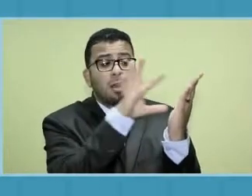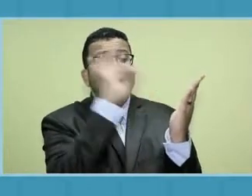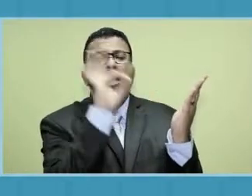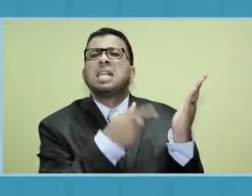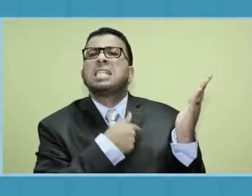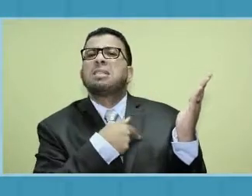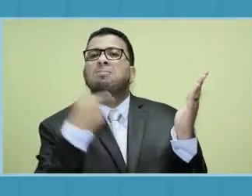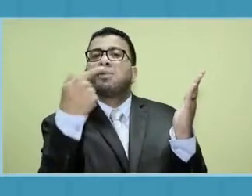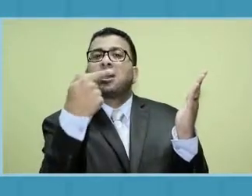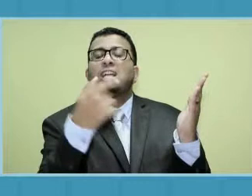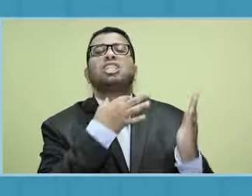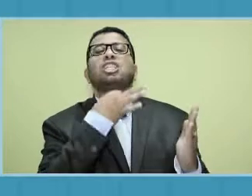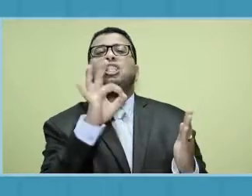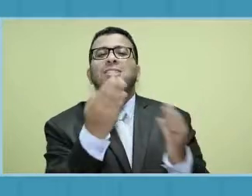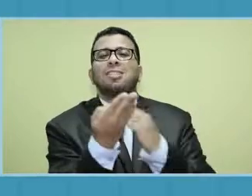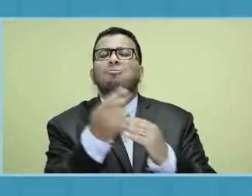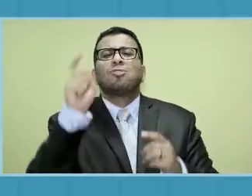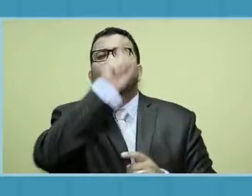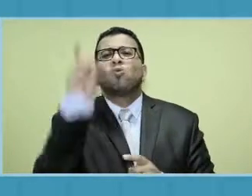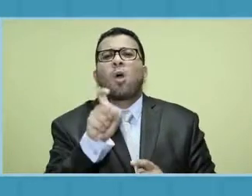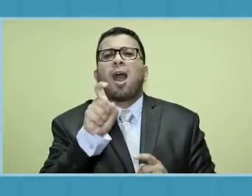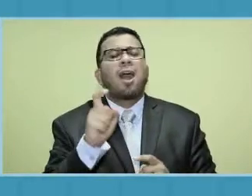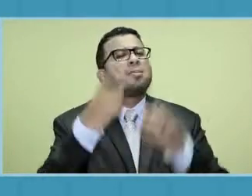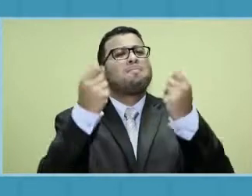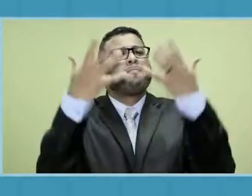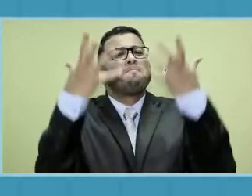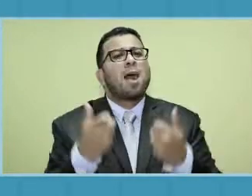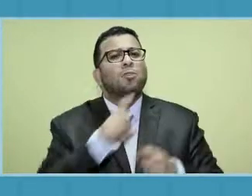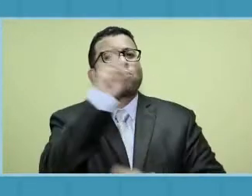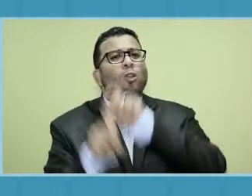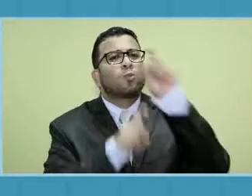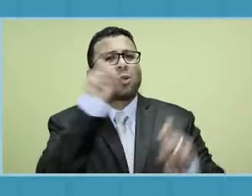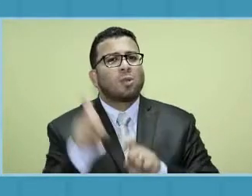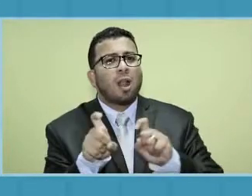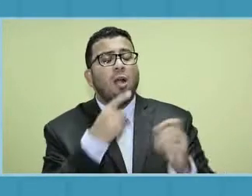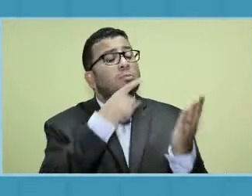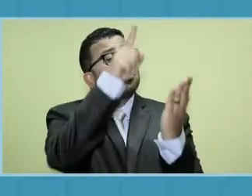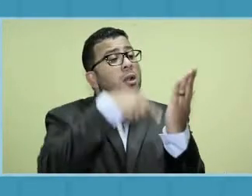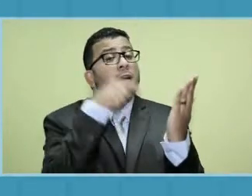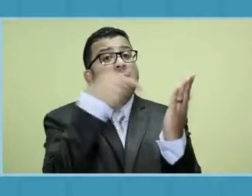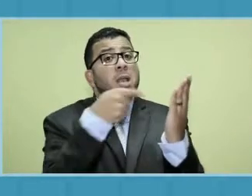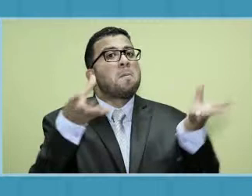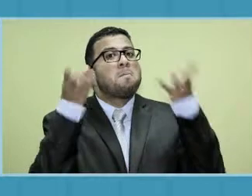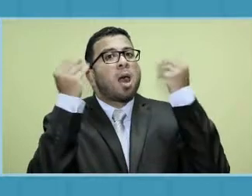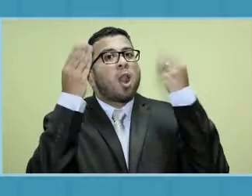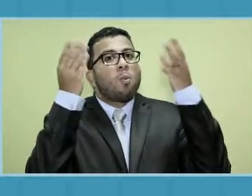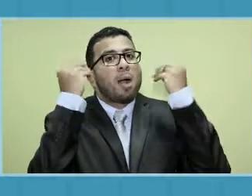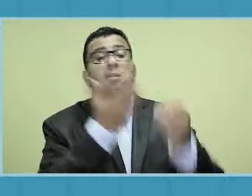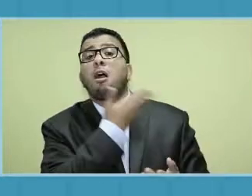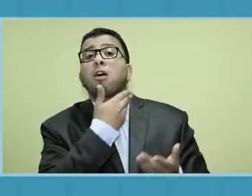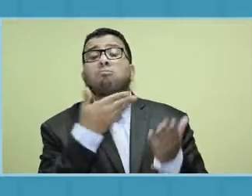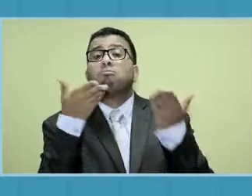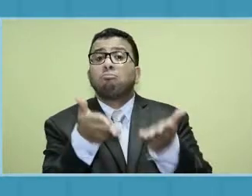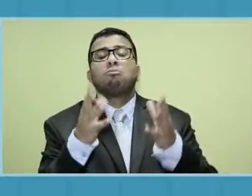رابط تجديد ترخيص الاستشارات المالية. على صفحة الخدمة ستجد كل المعلومات عن الخدمة وأيضا